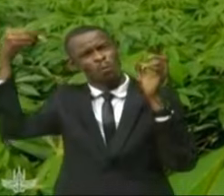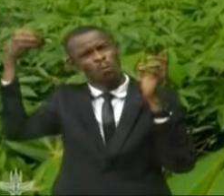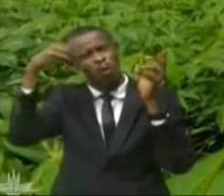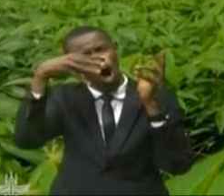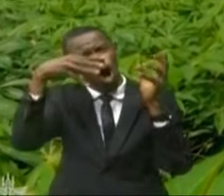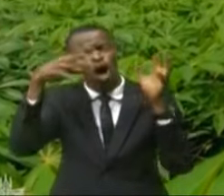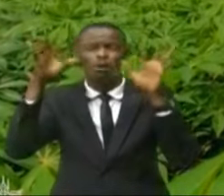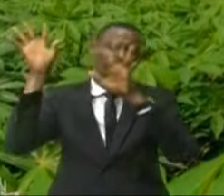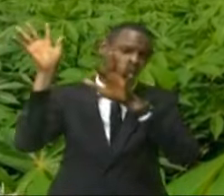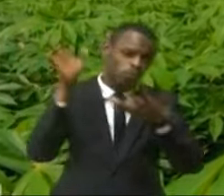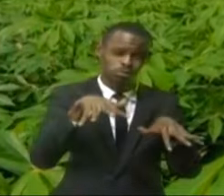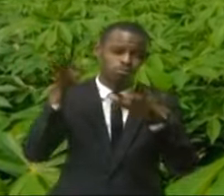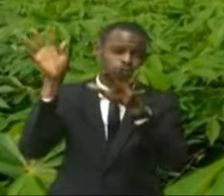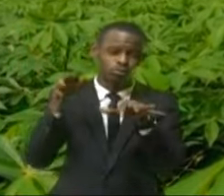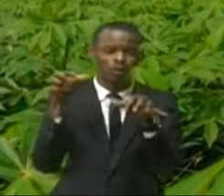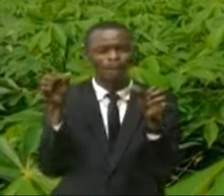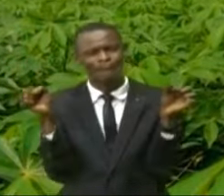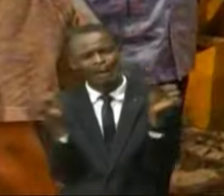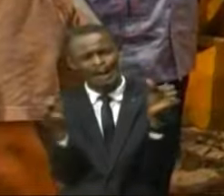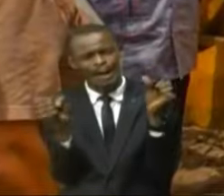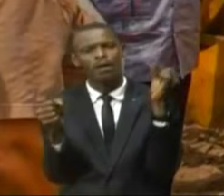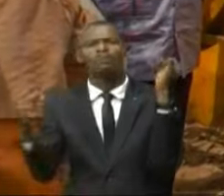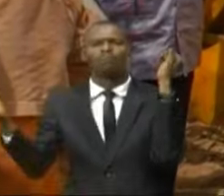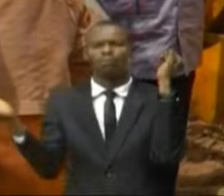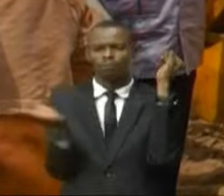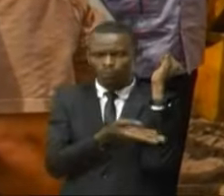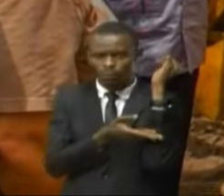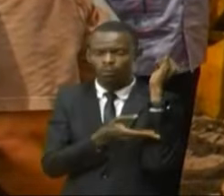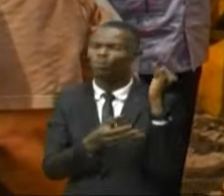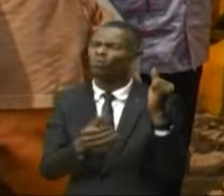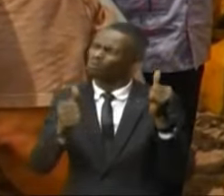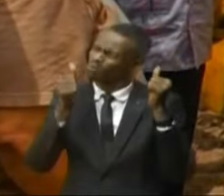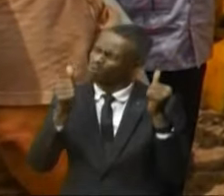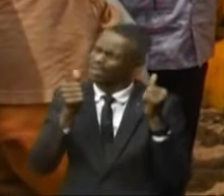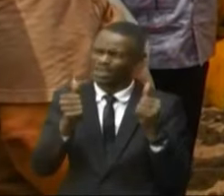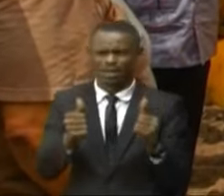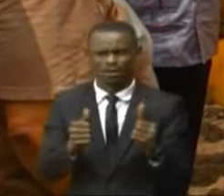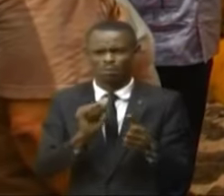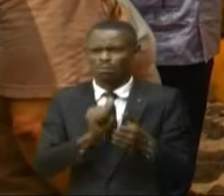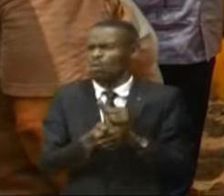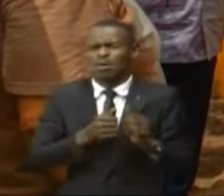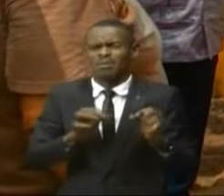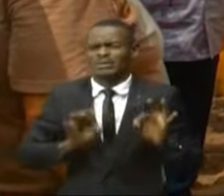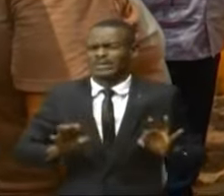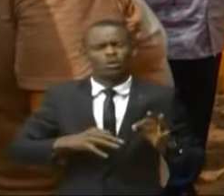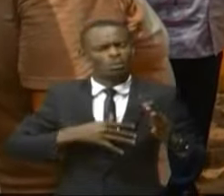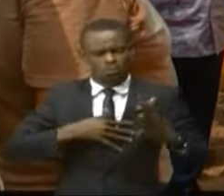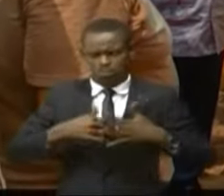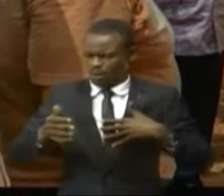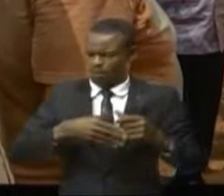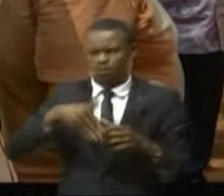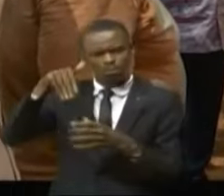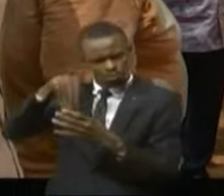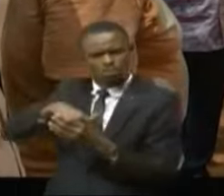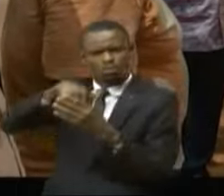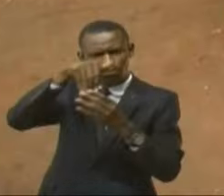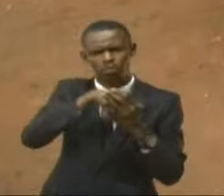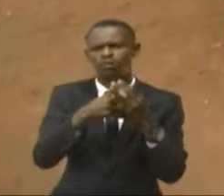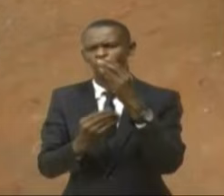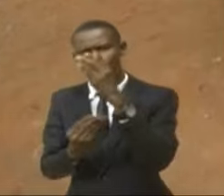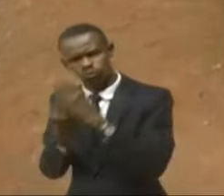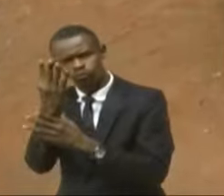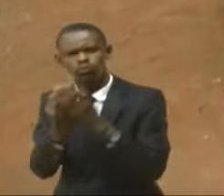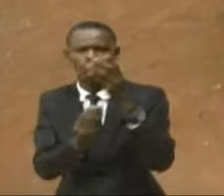aux sols pauvres. Pour atteindre cet objectif, l'Institut national d'agriculture tropicale lance ce 2 novembre, sous le haut